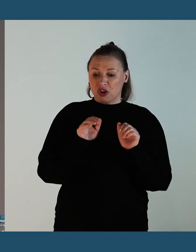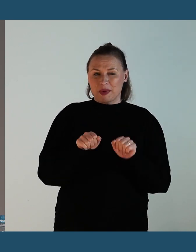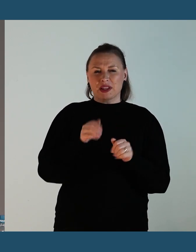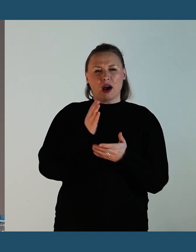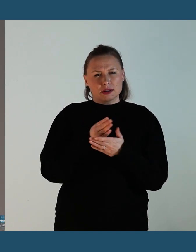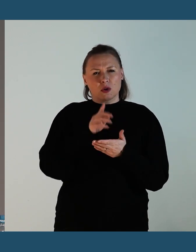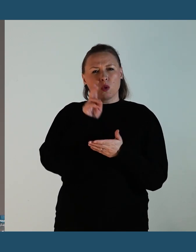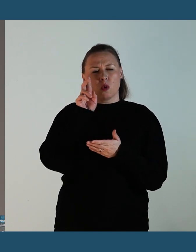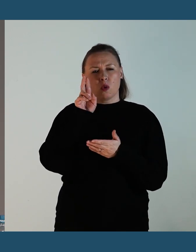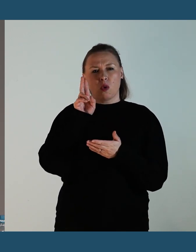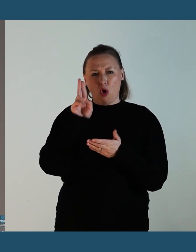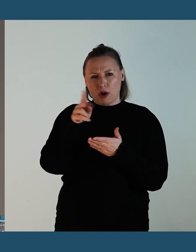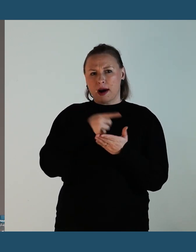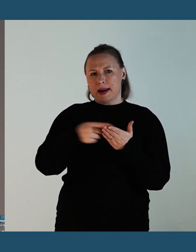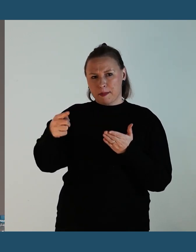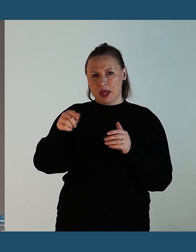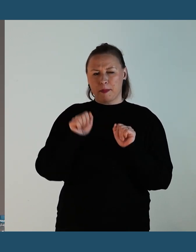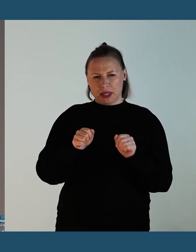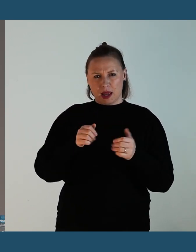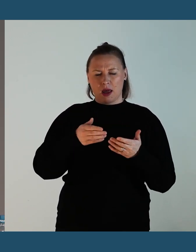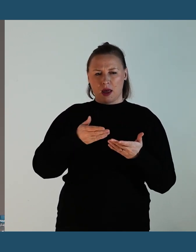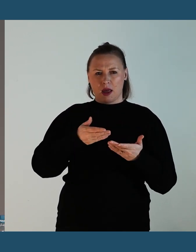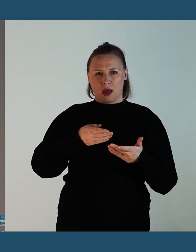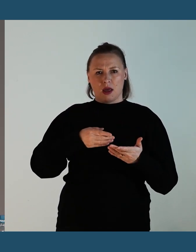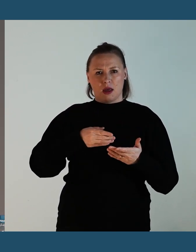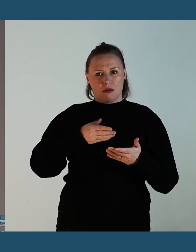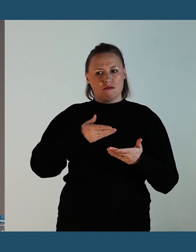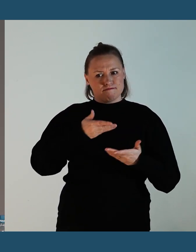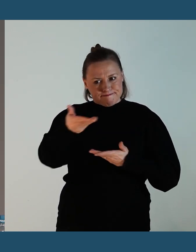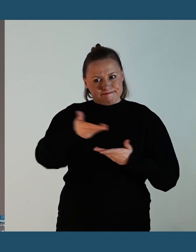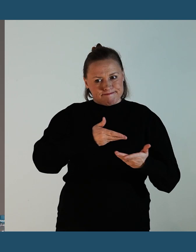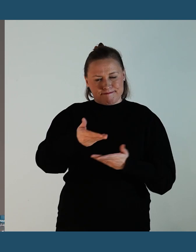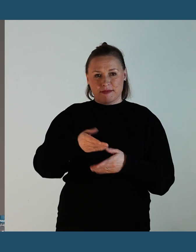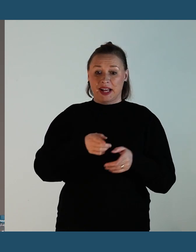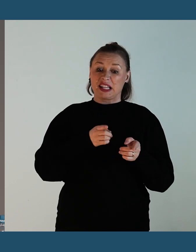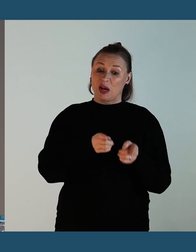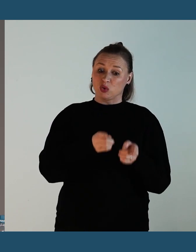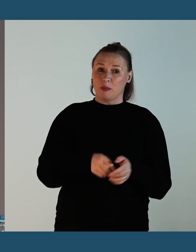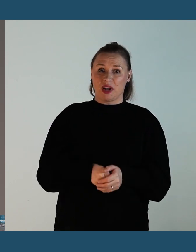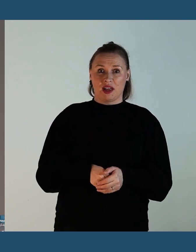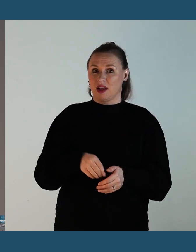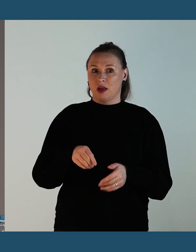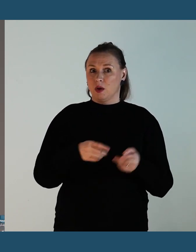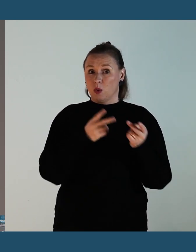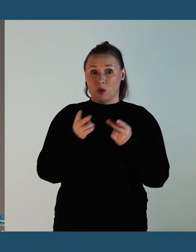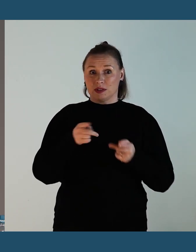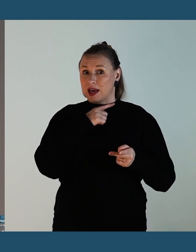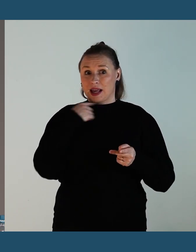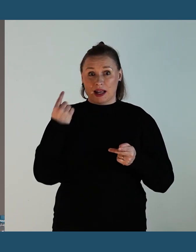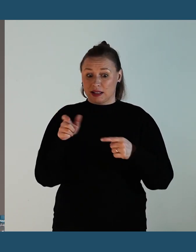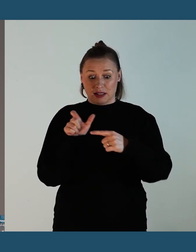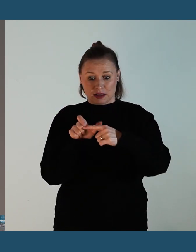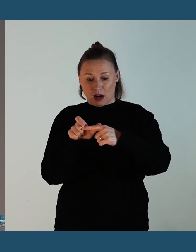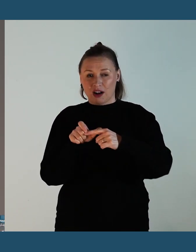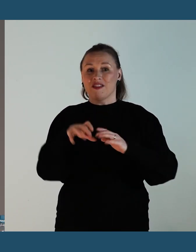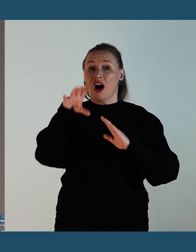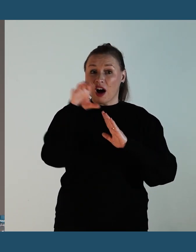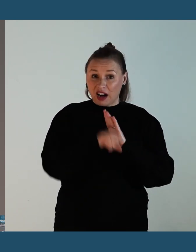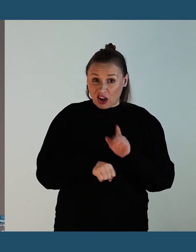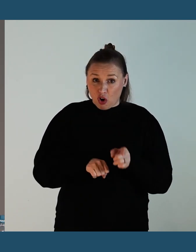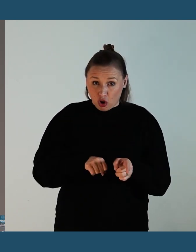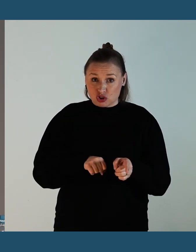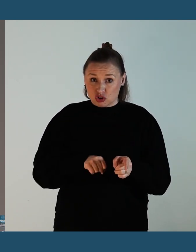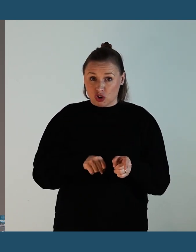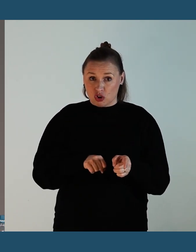niiden oikealla nimillä, että kiusaaminen on aika vähättelevä. Sanoisin, että siellä puhutaan rikoksista niin kuin rikoksina, kun niitä tapahtuu.